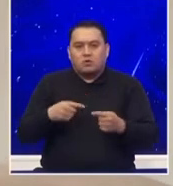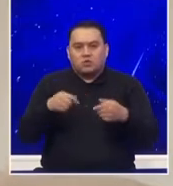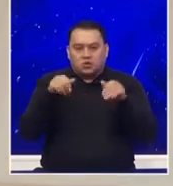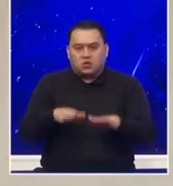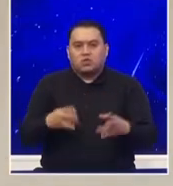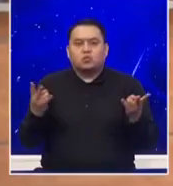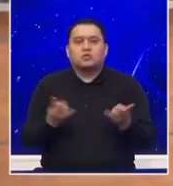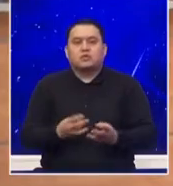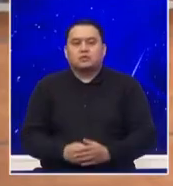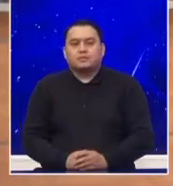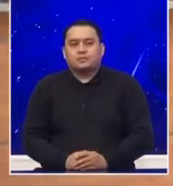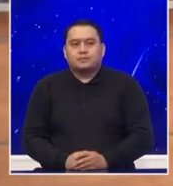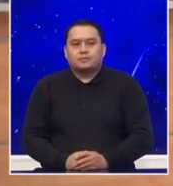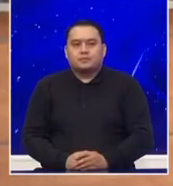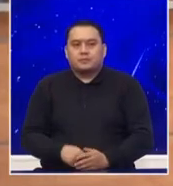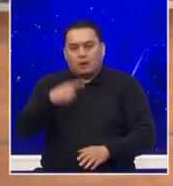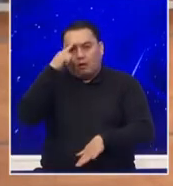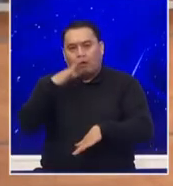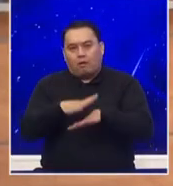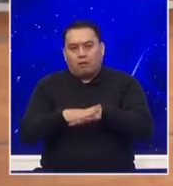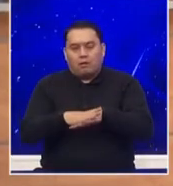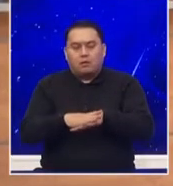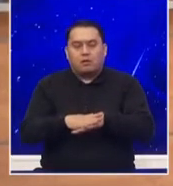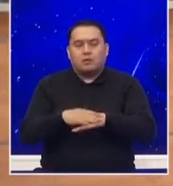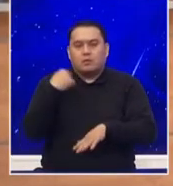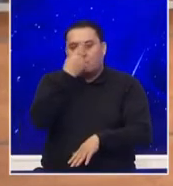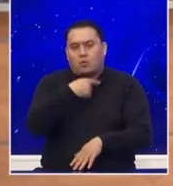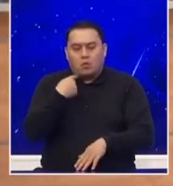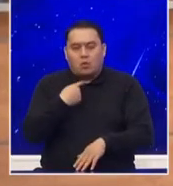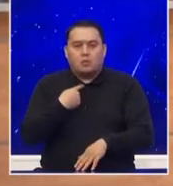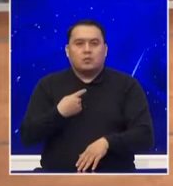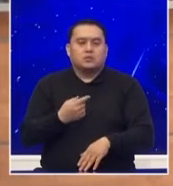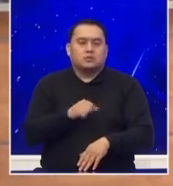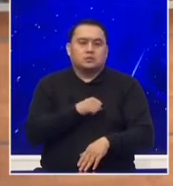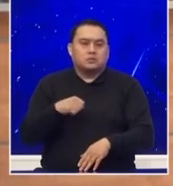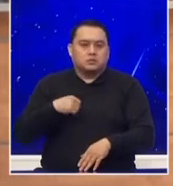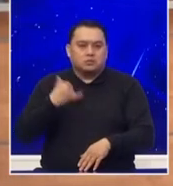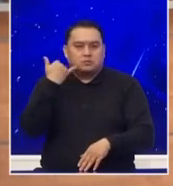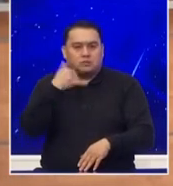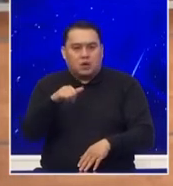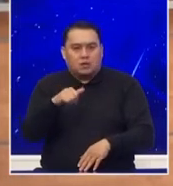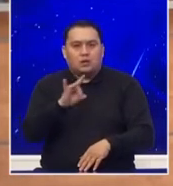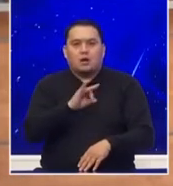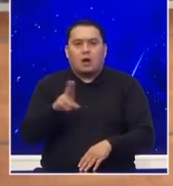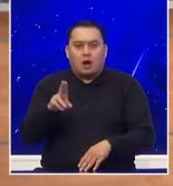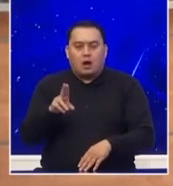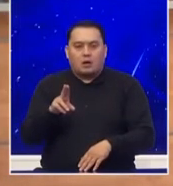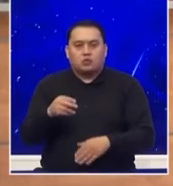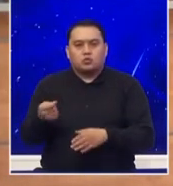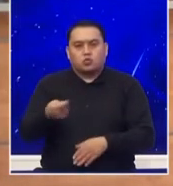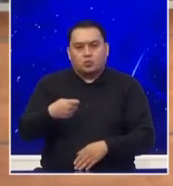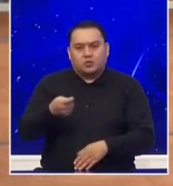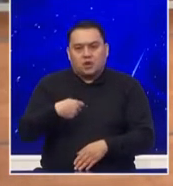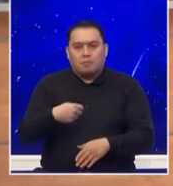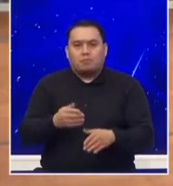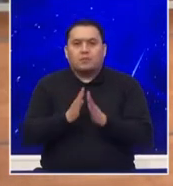шешілу тиіс. Аким области сам просил, звонил в республику. Субсидиялау